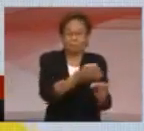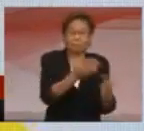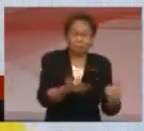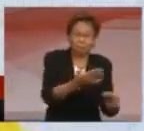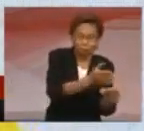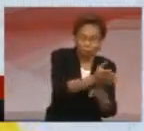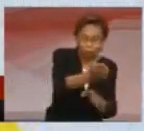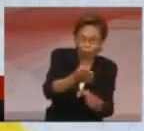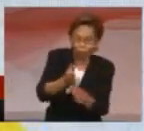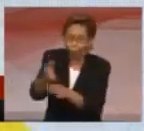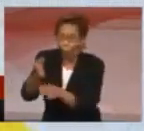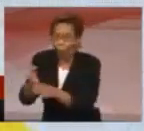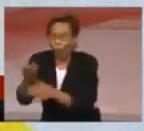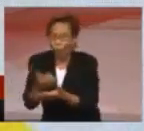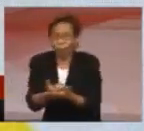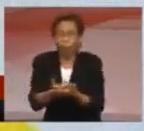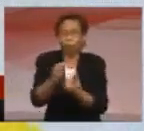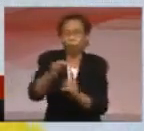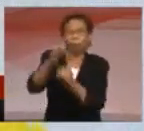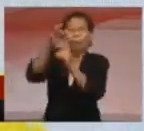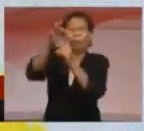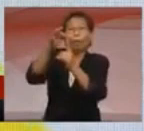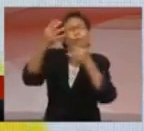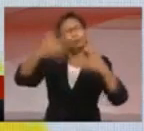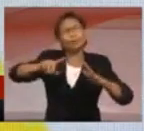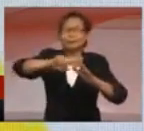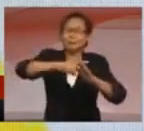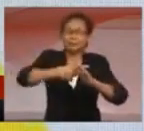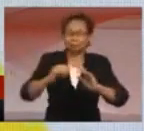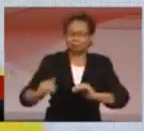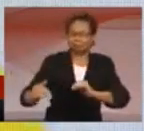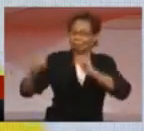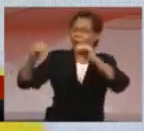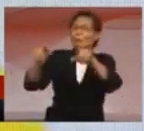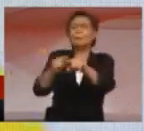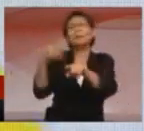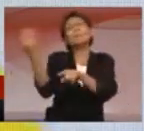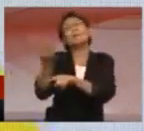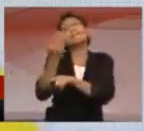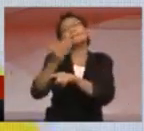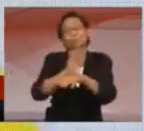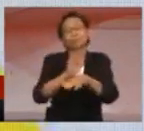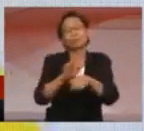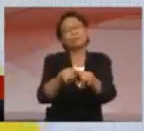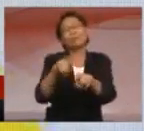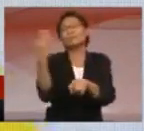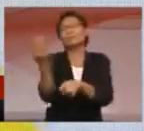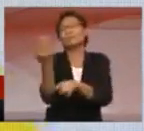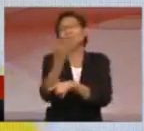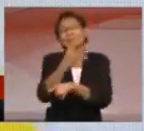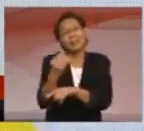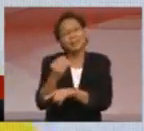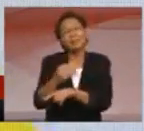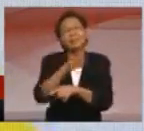sektor-sektor ekonomi utama negara kita telah beroperasi pada tahap sediakala di mana